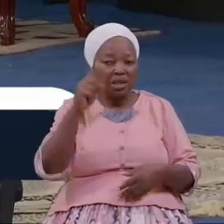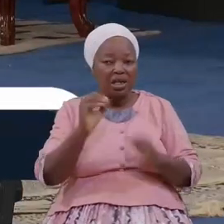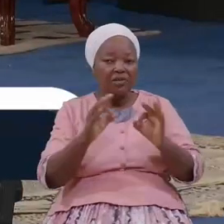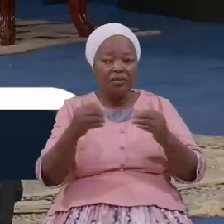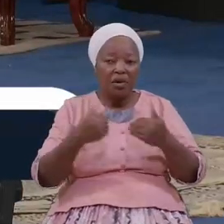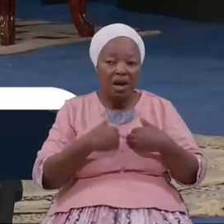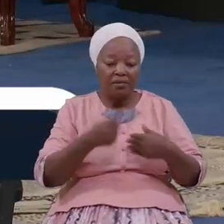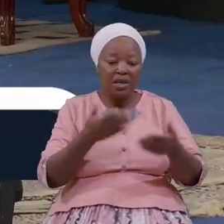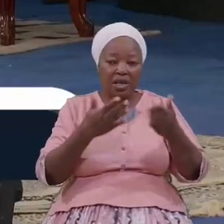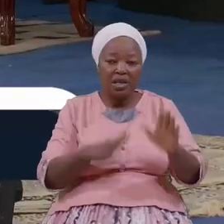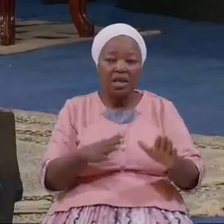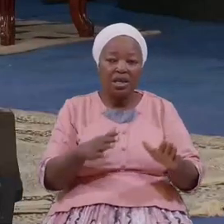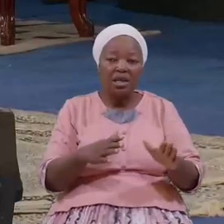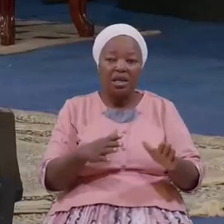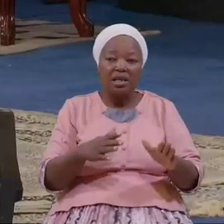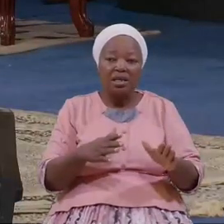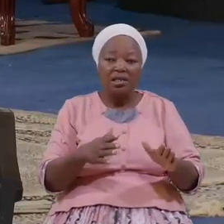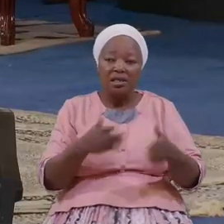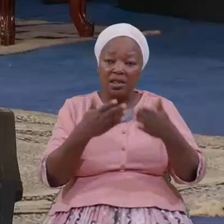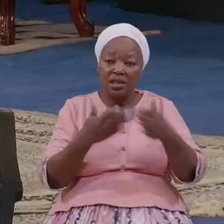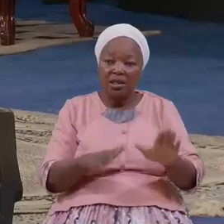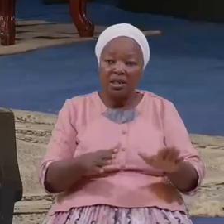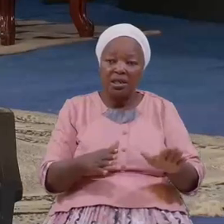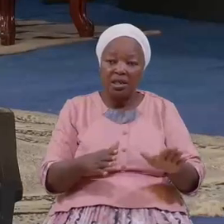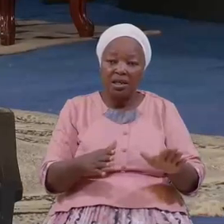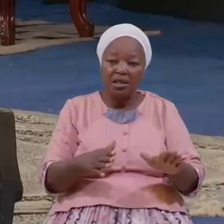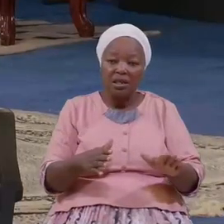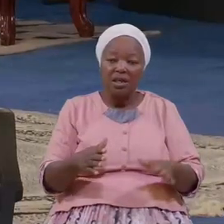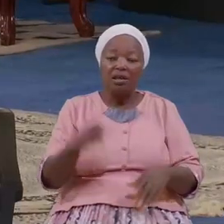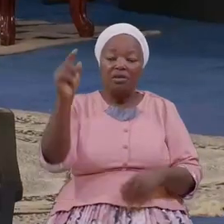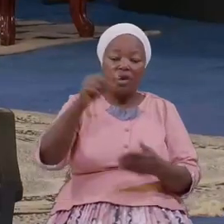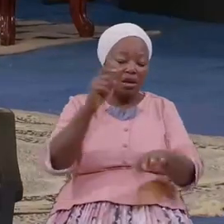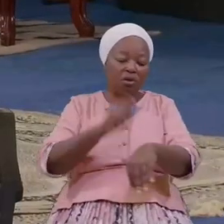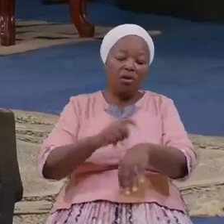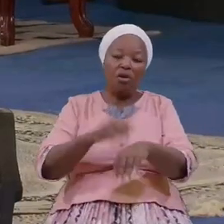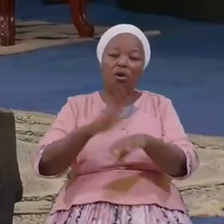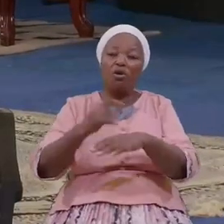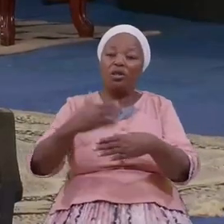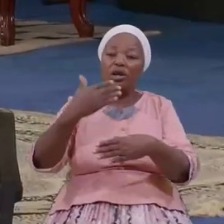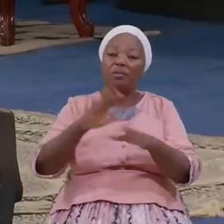Si vous avez une horloge qui ne travaille pas